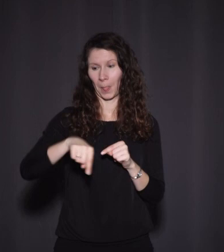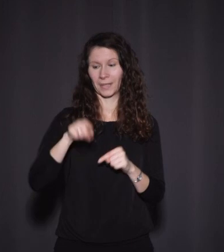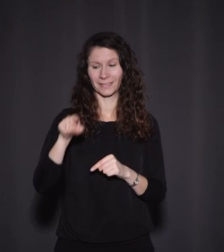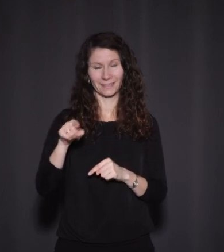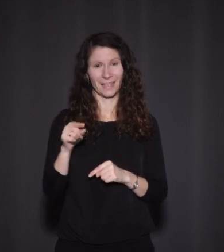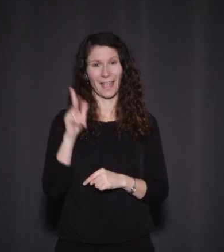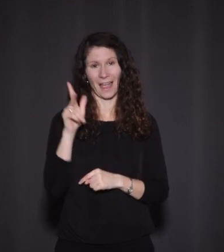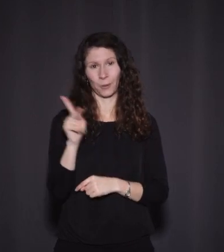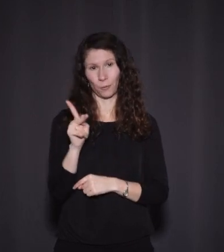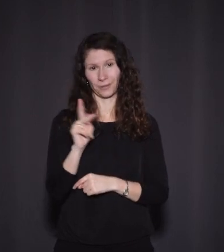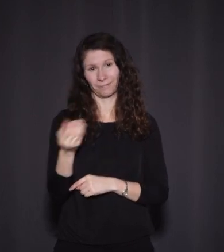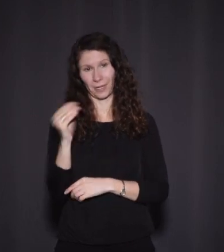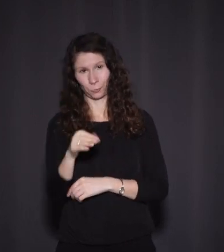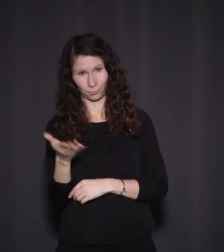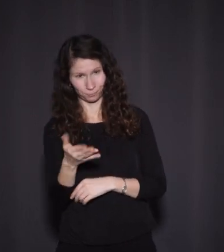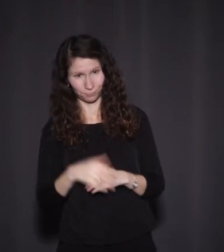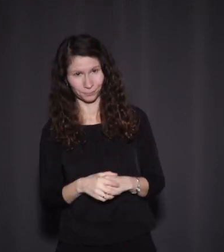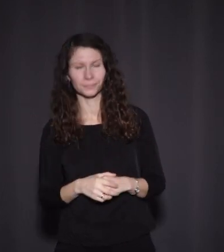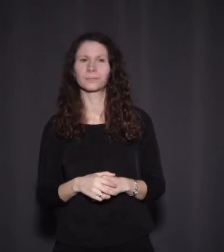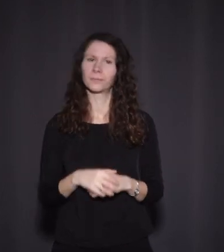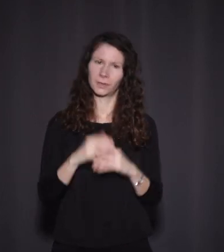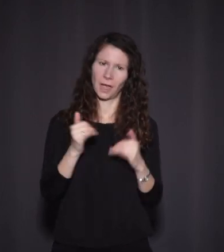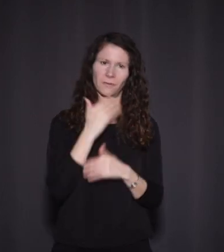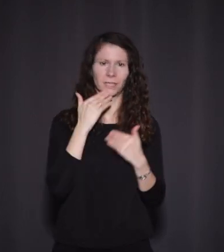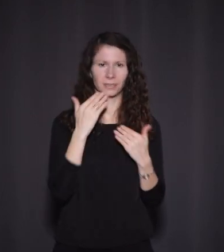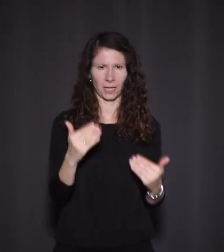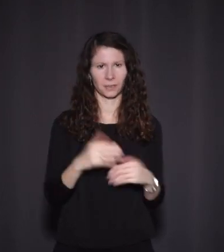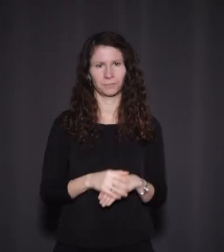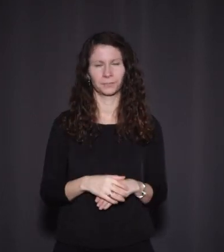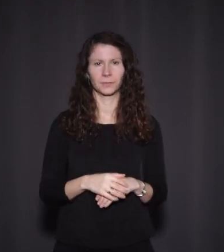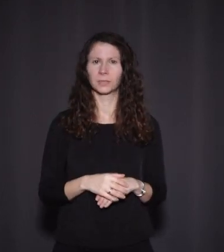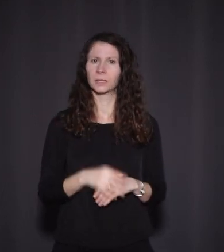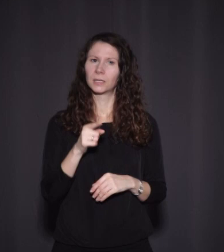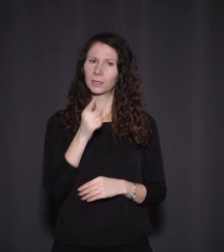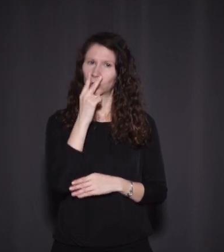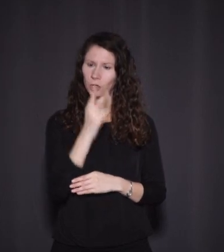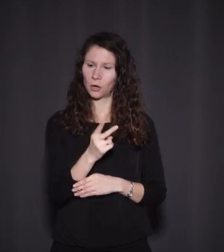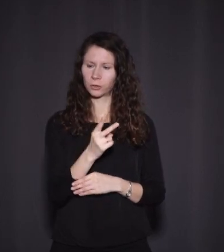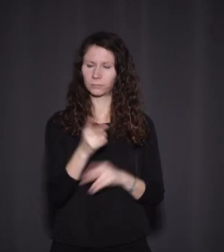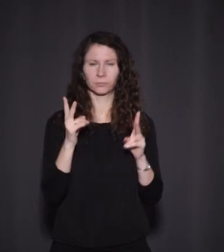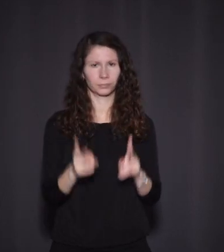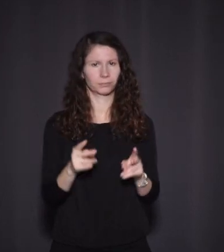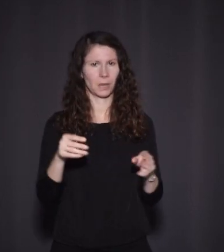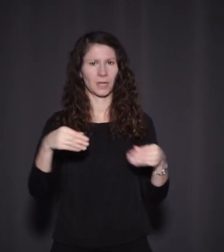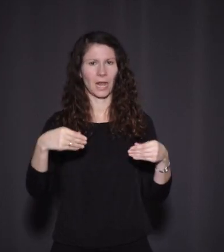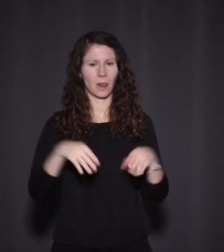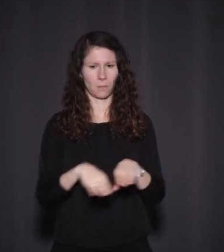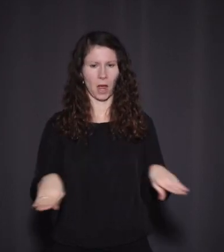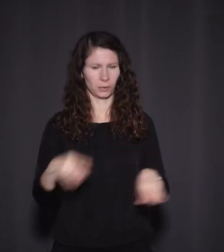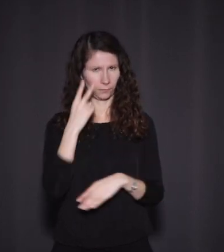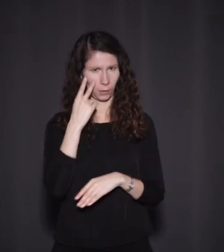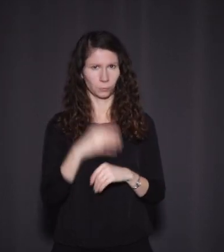beziehen, Herr Große. Ja, vielen Dank. Man muss ja einmal darauf schauen, was ist hier eigentlich die materielle Basis. Wir zahlen ja